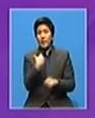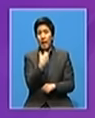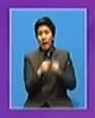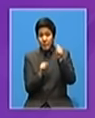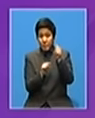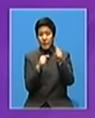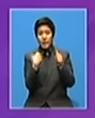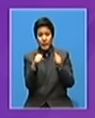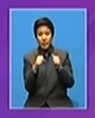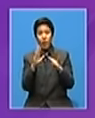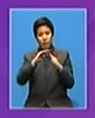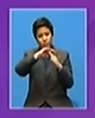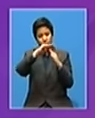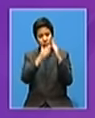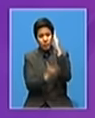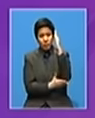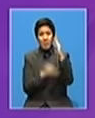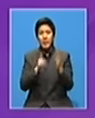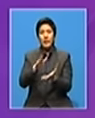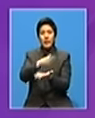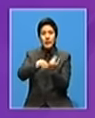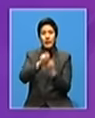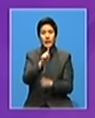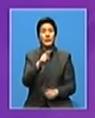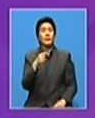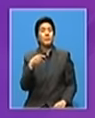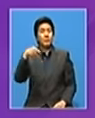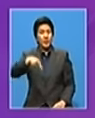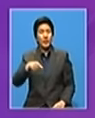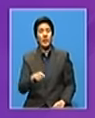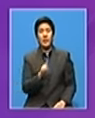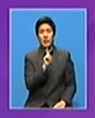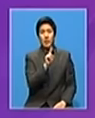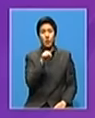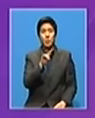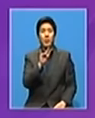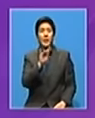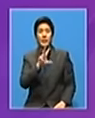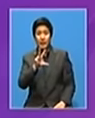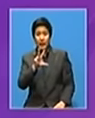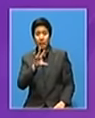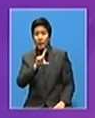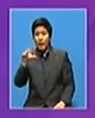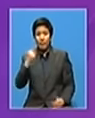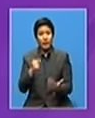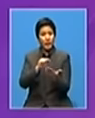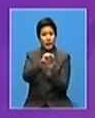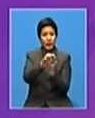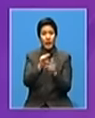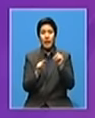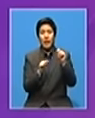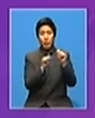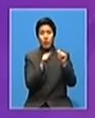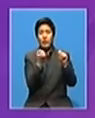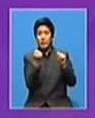ดติดแนวชายแดนซึ่งจะรวมเป็นพื้นที่เขตเศรษฐกิจพิเศษ 1.83 ล้านไร่ ได้แก่1จังหวัดตากนะครับประกอบด้วย14ตำบลในอำ